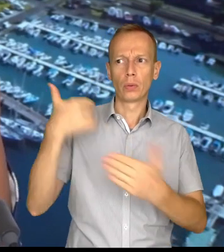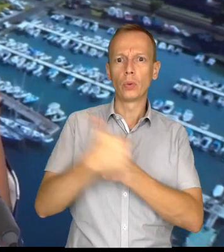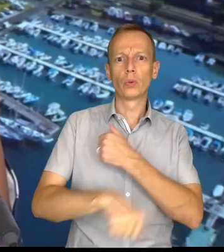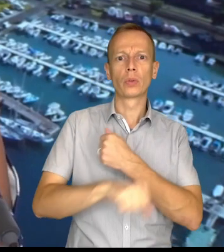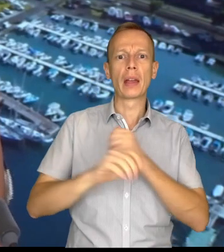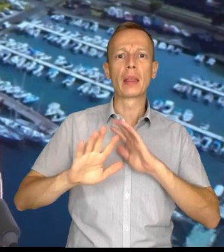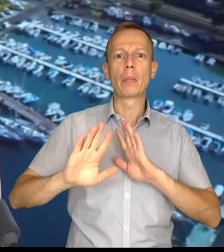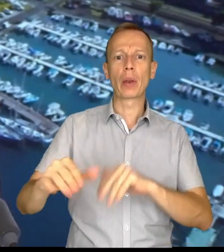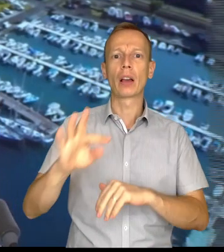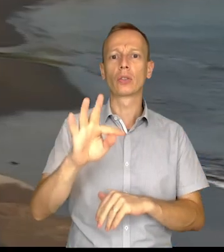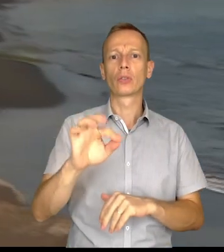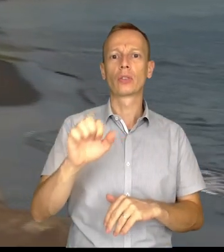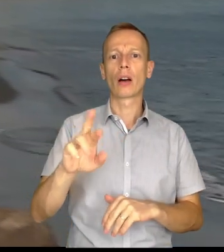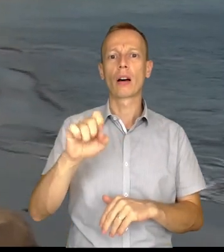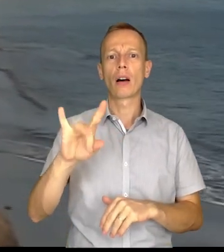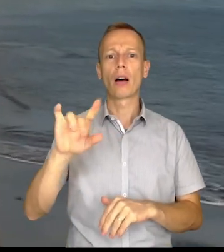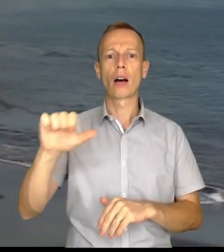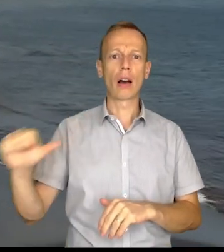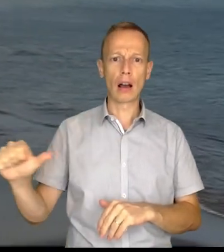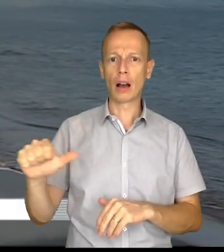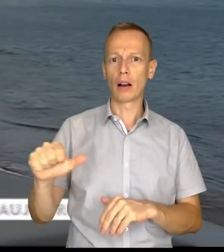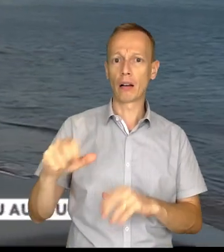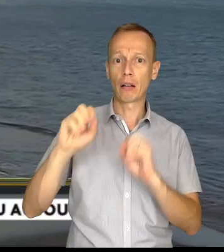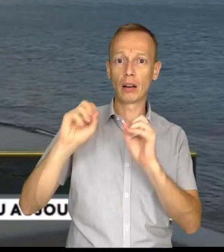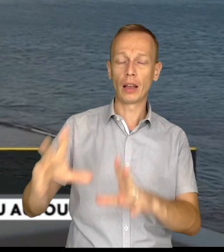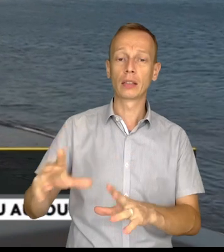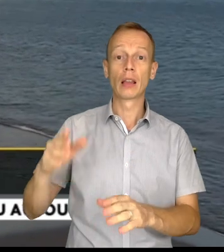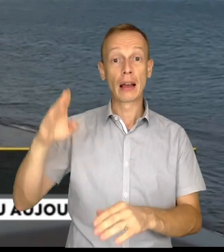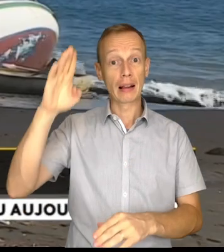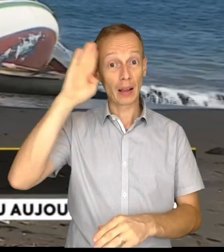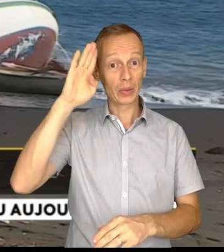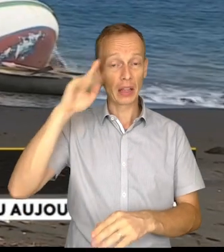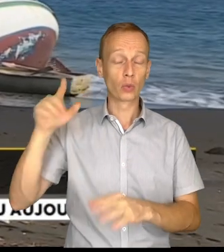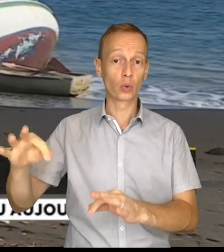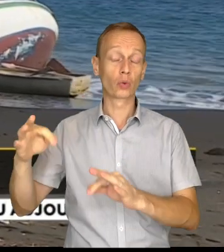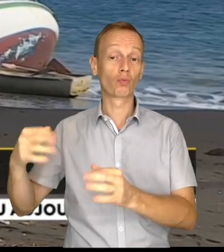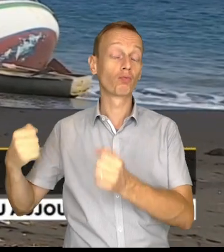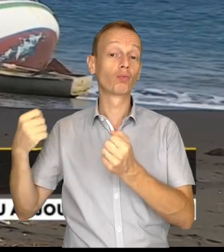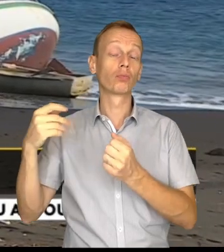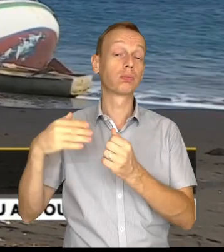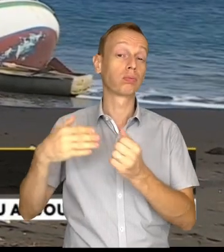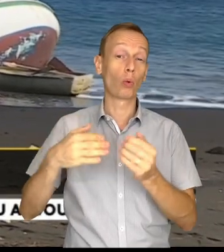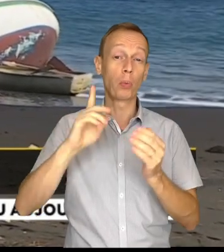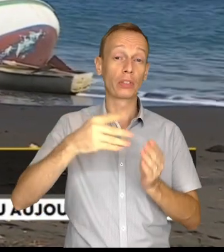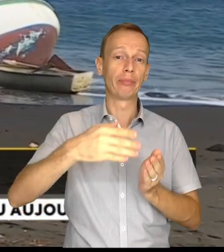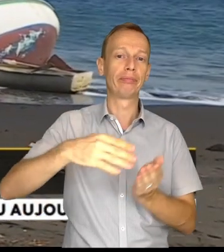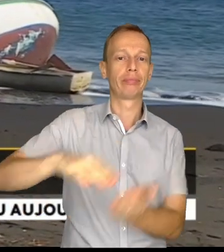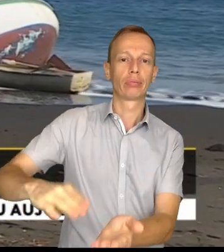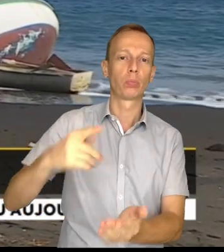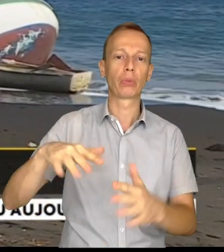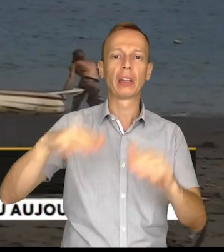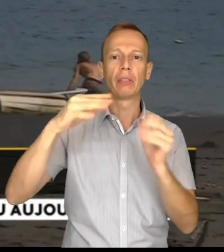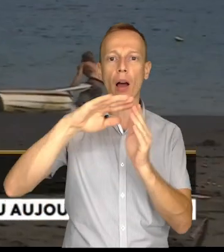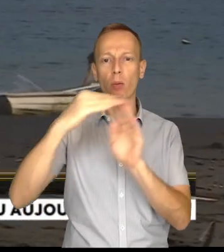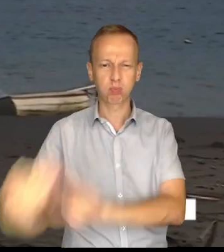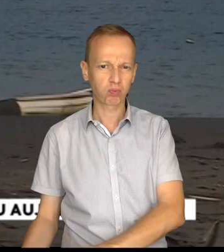semaine maintenant. Le capitaine qui est arrivé de Teti Arua à cause d'une voie d'eau à bord s'est vu forcé de faire échouer son bateau pour ne pas